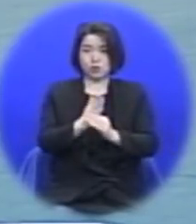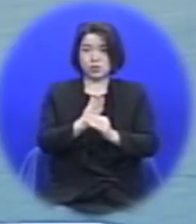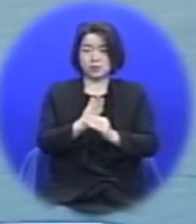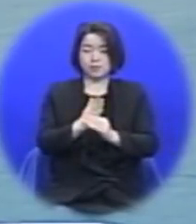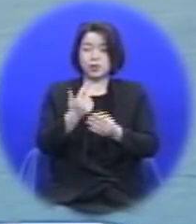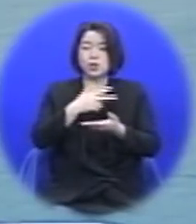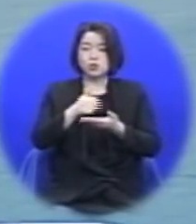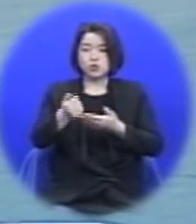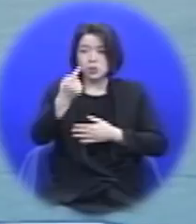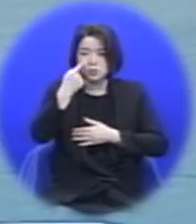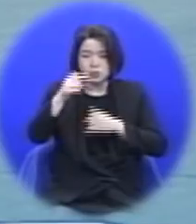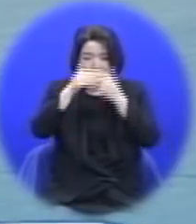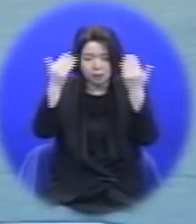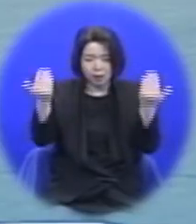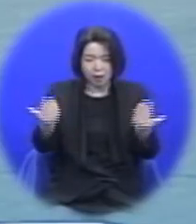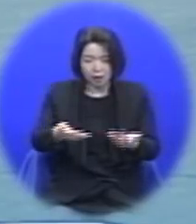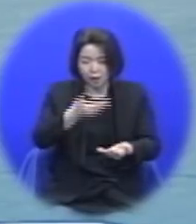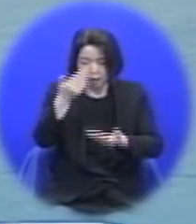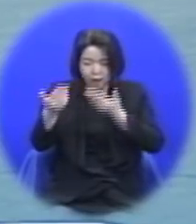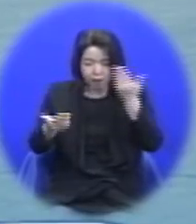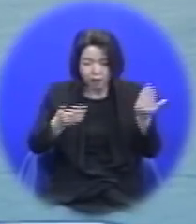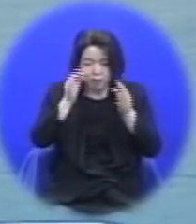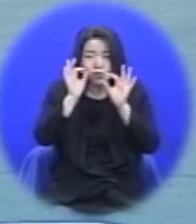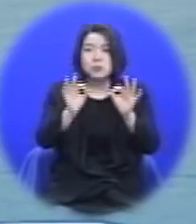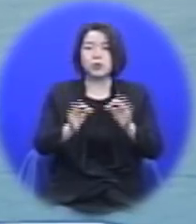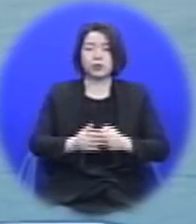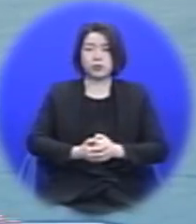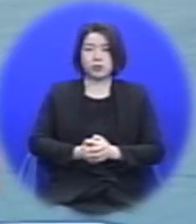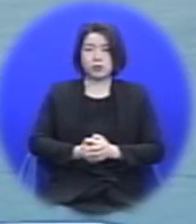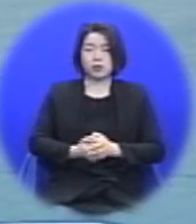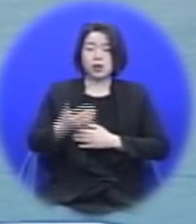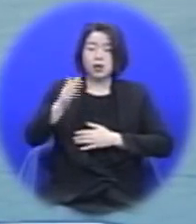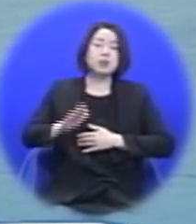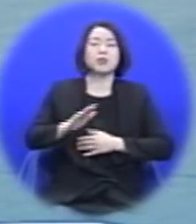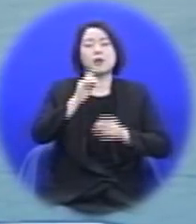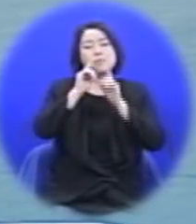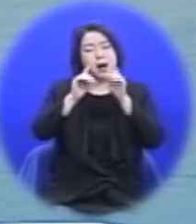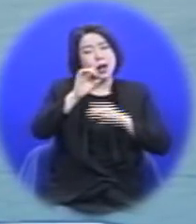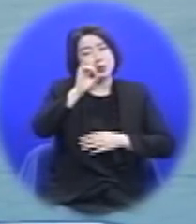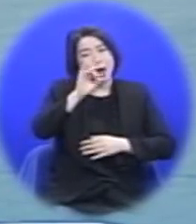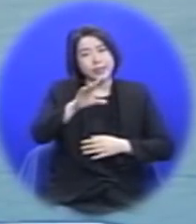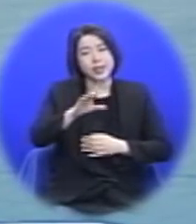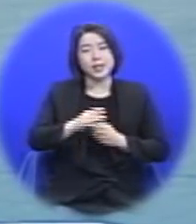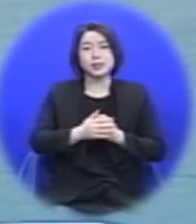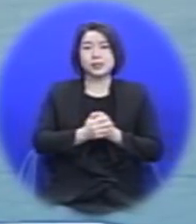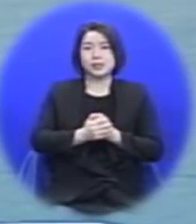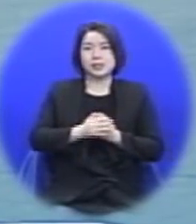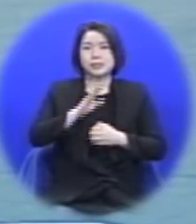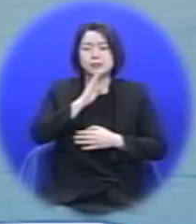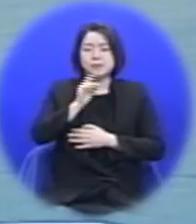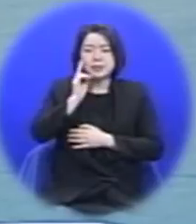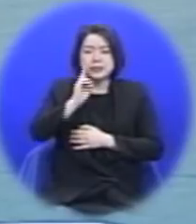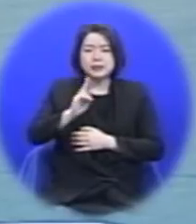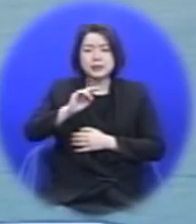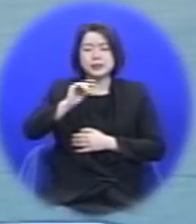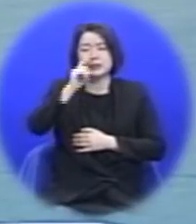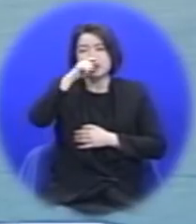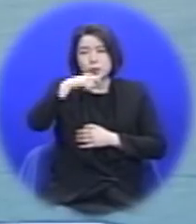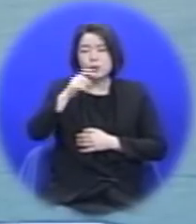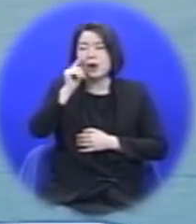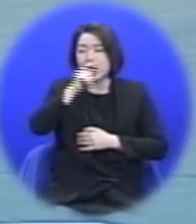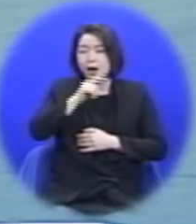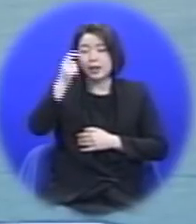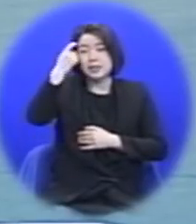주님의 눈에 다 들어 보이는 것입니다. 그런데 말도 안 되는 정말 끔찍하고 더럽고 악한